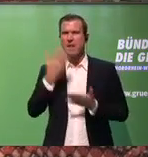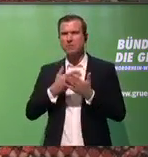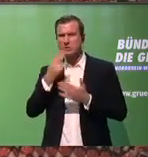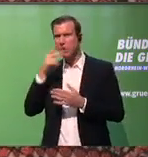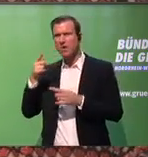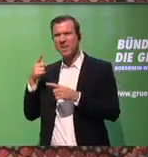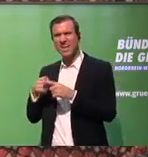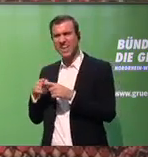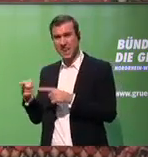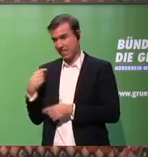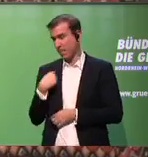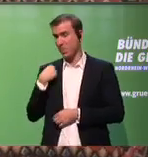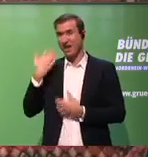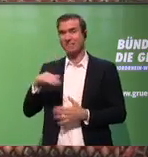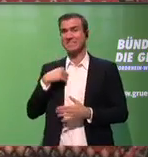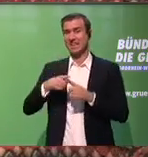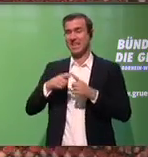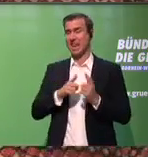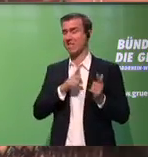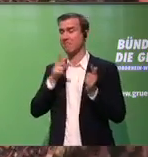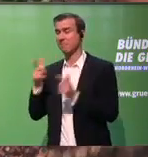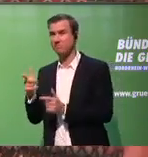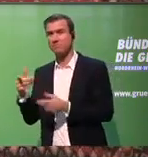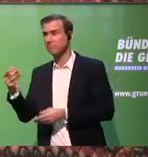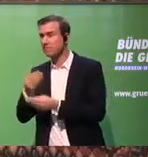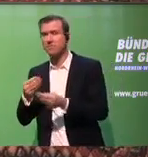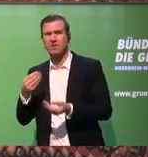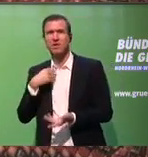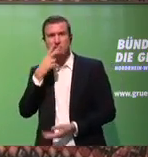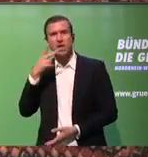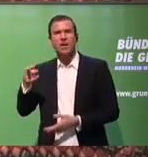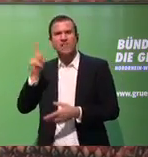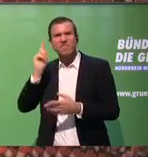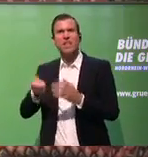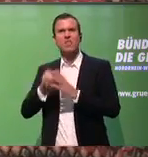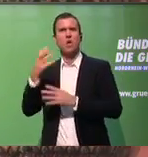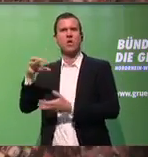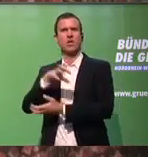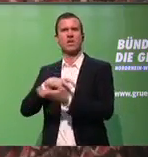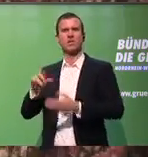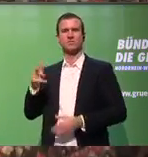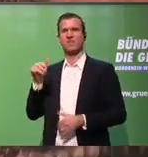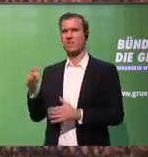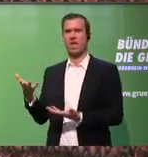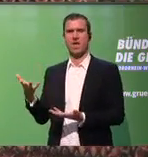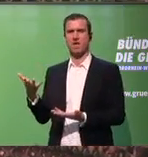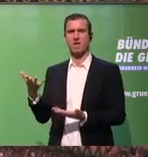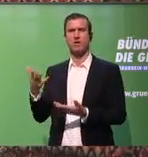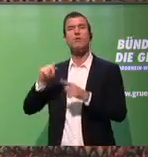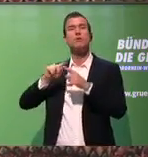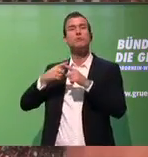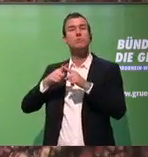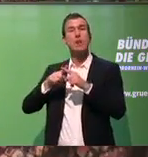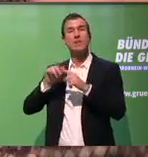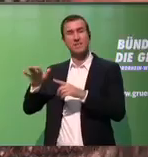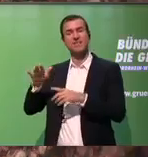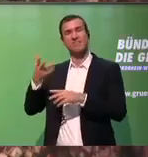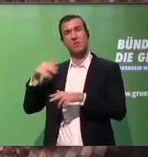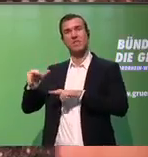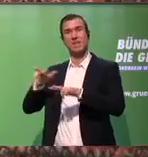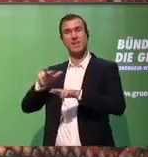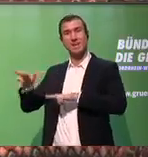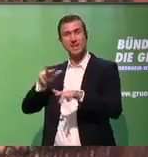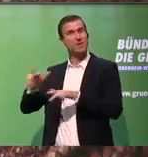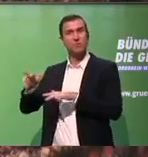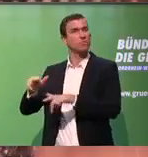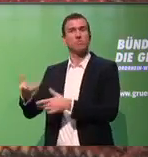und da war ich gerade wieder, da kriegt man einfach neu die Krise im Kopf, weil der Schuldenstand der Regierung des